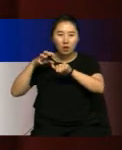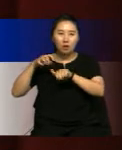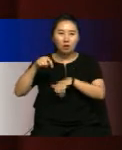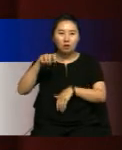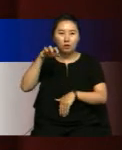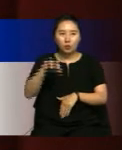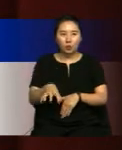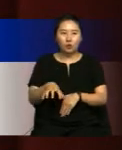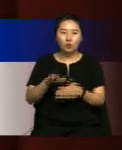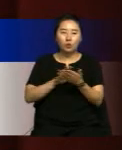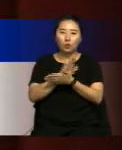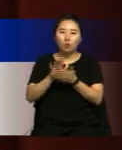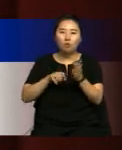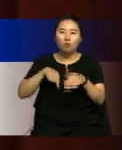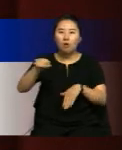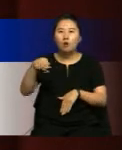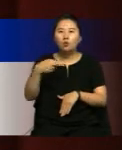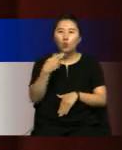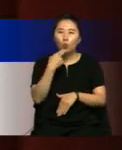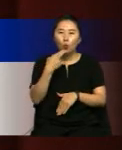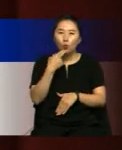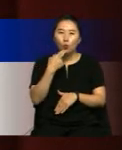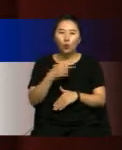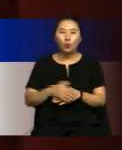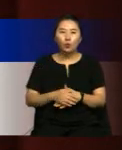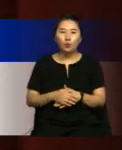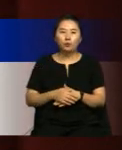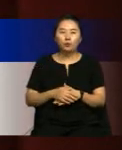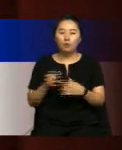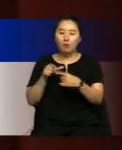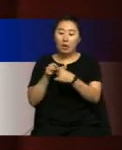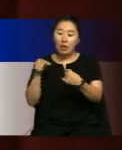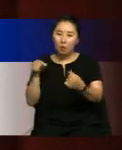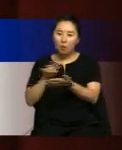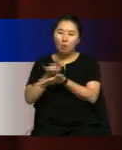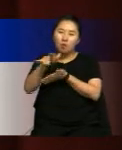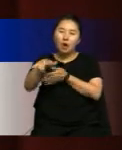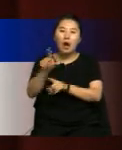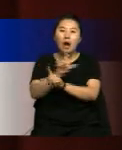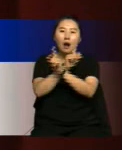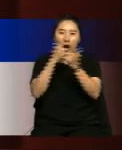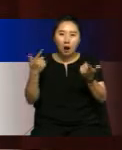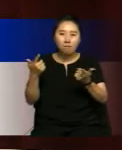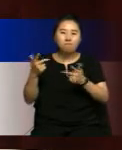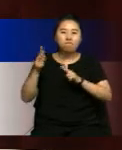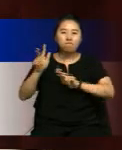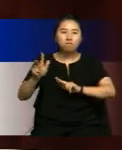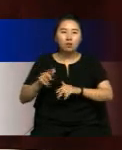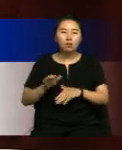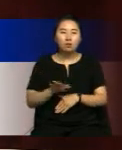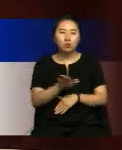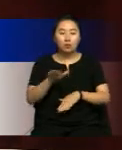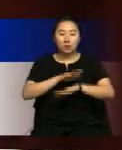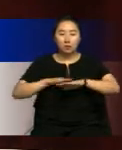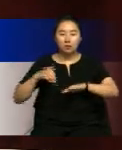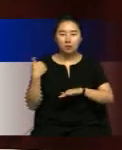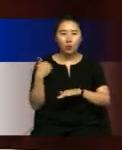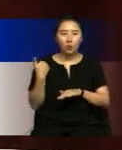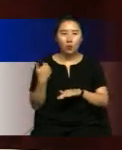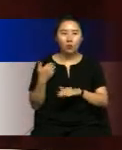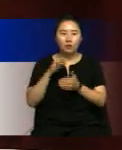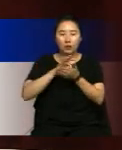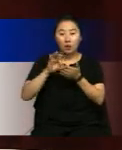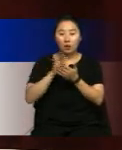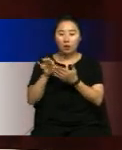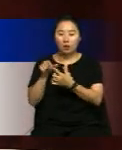곳에 놀러 갈 수는 없지 않겠습니까? 일본 가지 않겠습니다. 우리가 잘 모르고